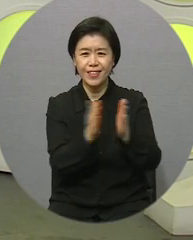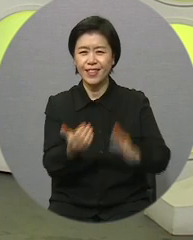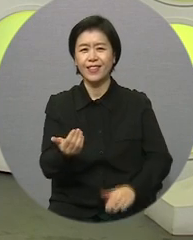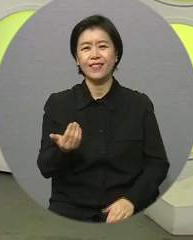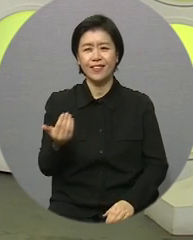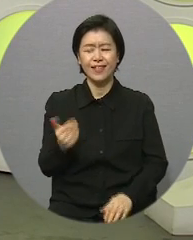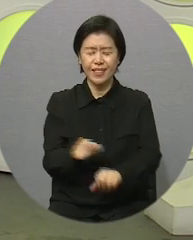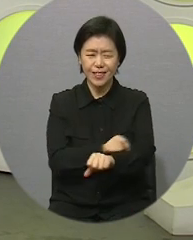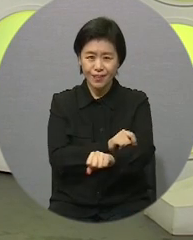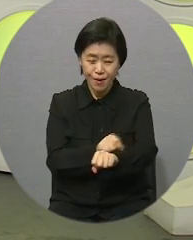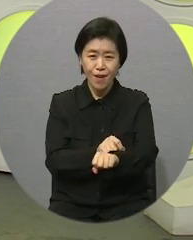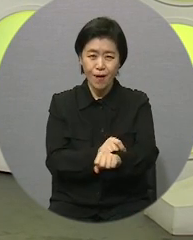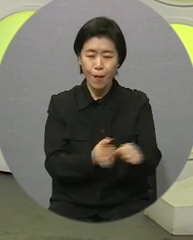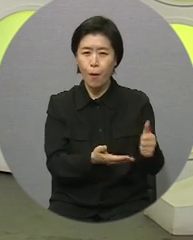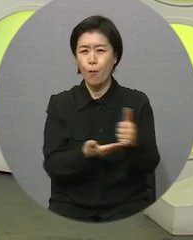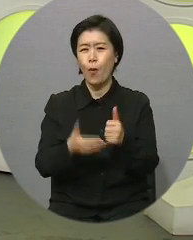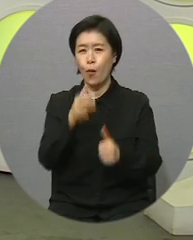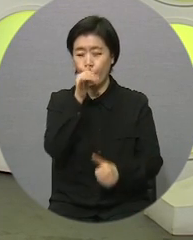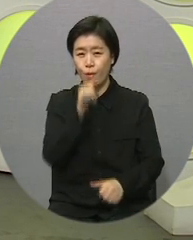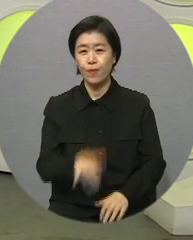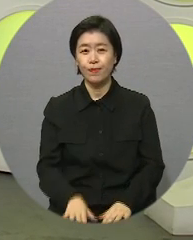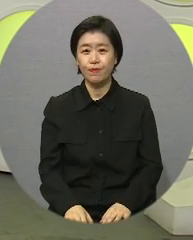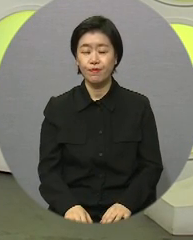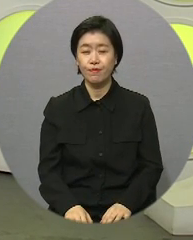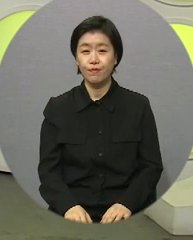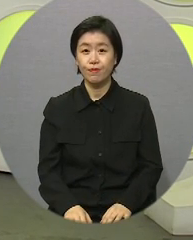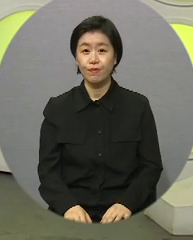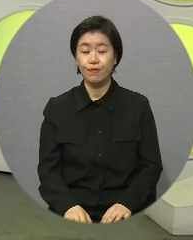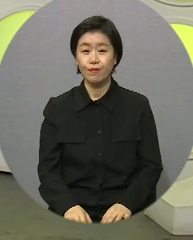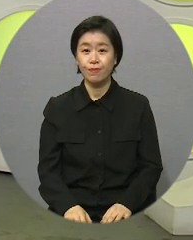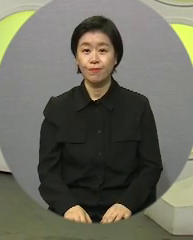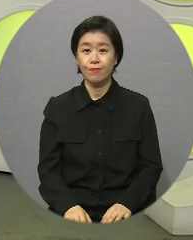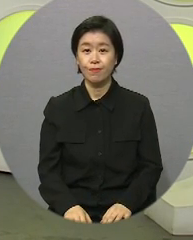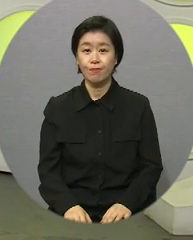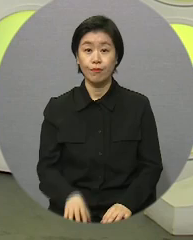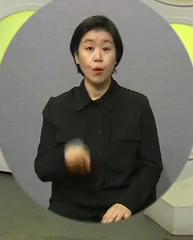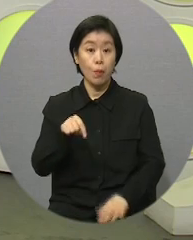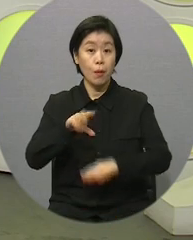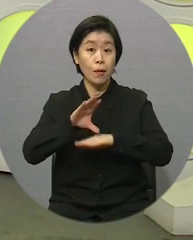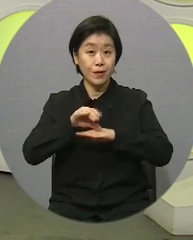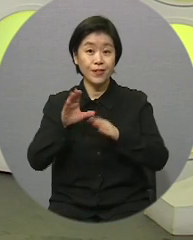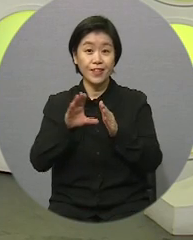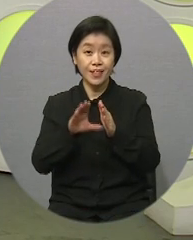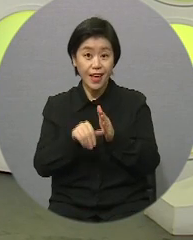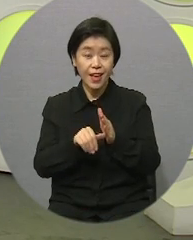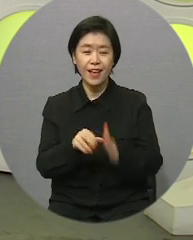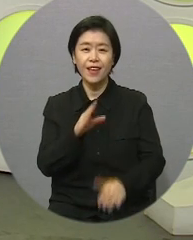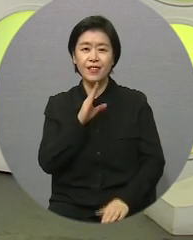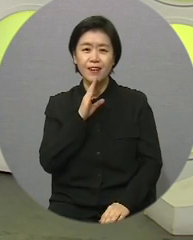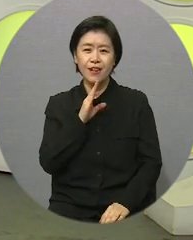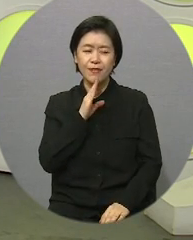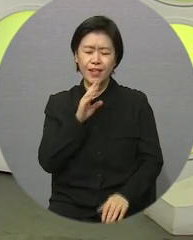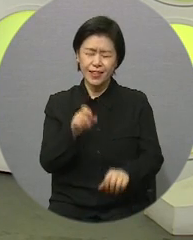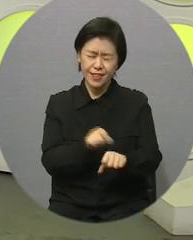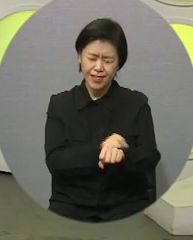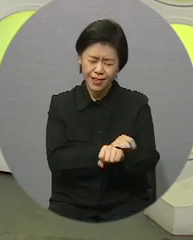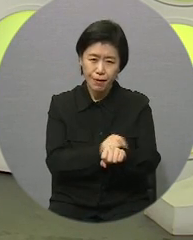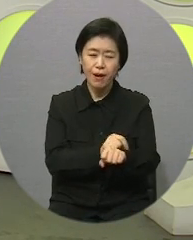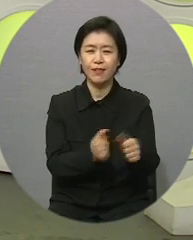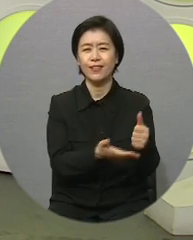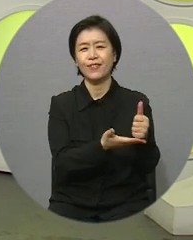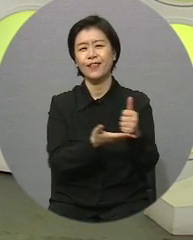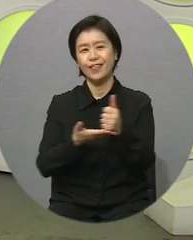특별한 코너가 마련되어 있습니다 오늘 전국 나눔 노래자랑의 아주 특별한